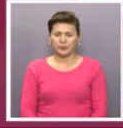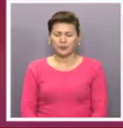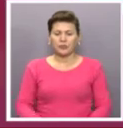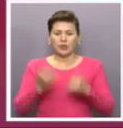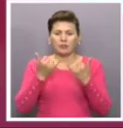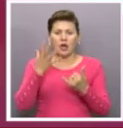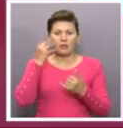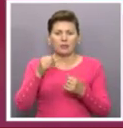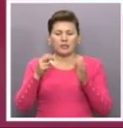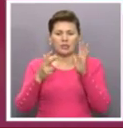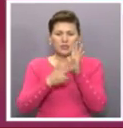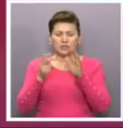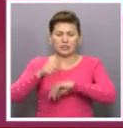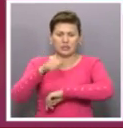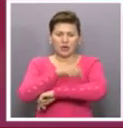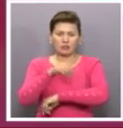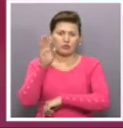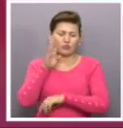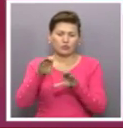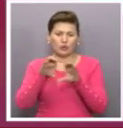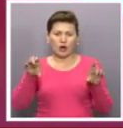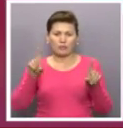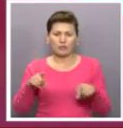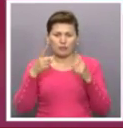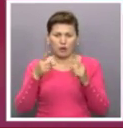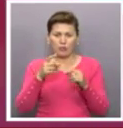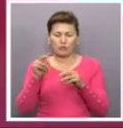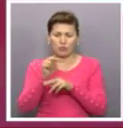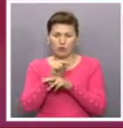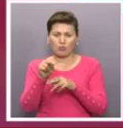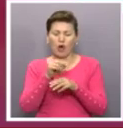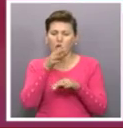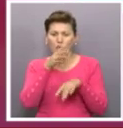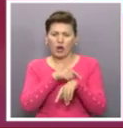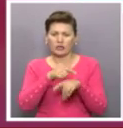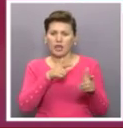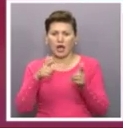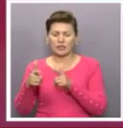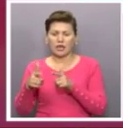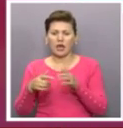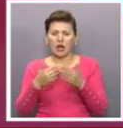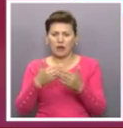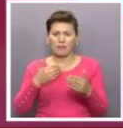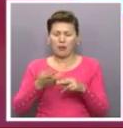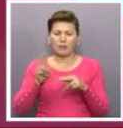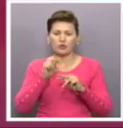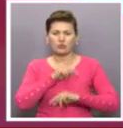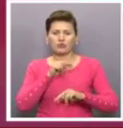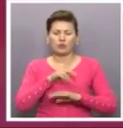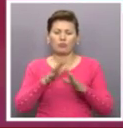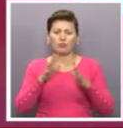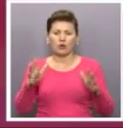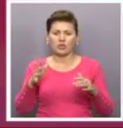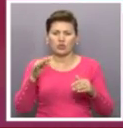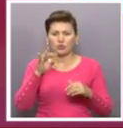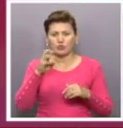Биыл Алматыда 8 шақырым ауыз су құбыры жаңартылады. Қазіргі таңда жөндеу маусымына дайындық пысықталуда. Жұмыстарының басым бөлігі